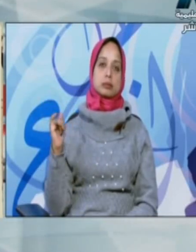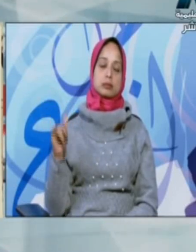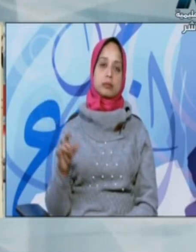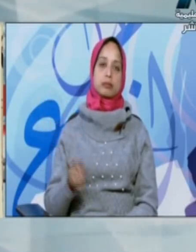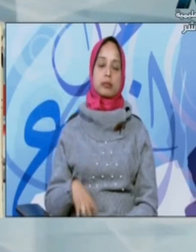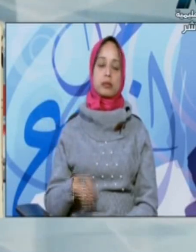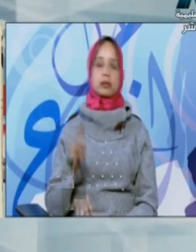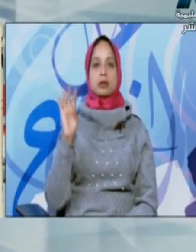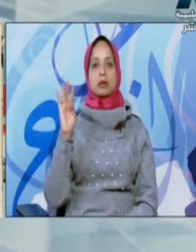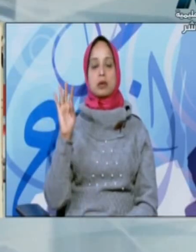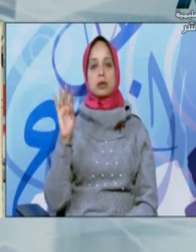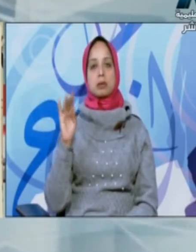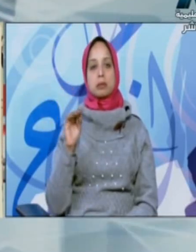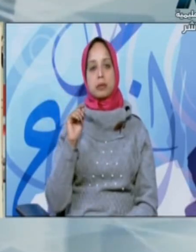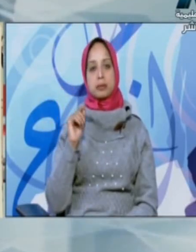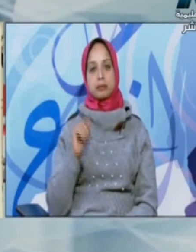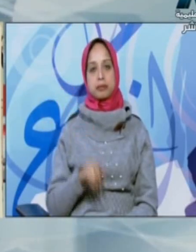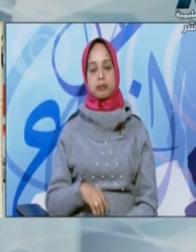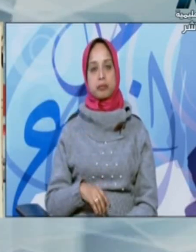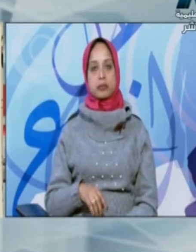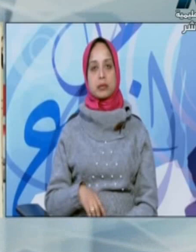حادثة